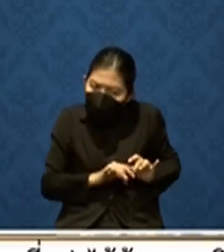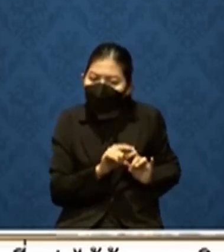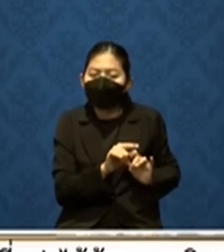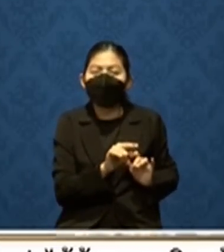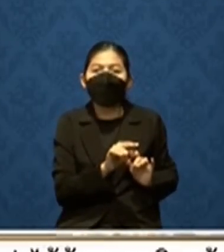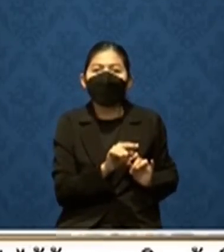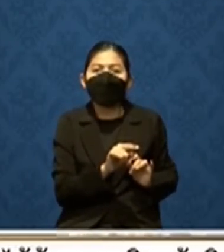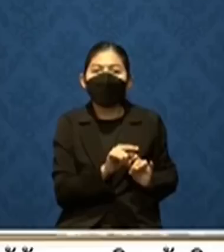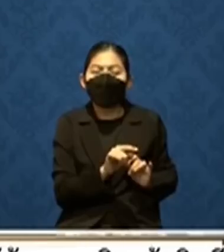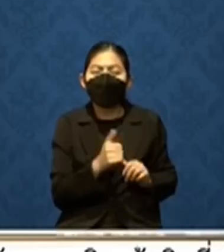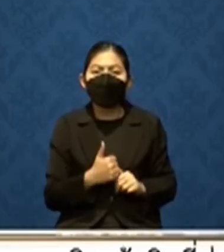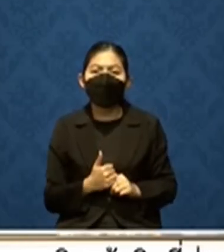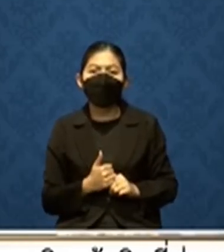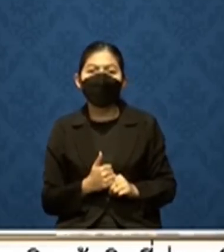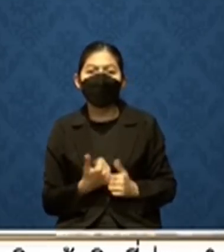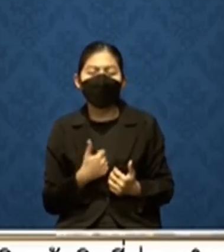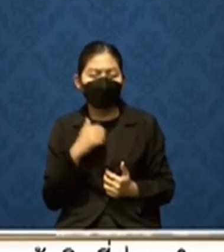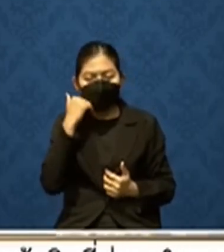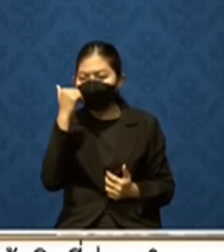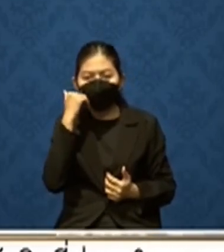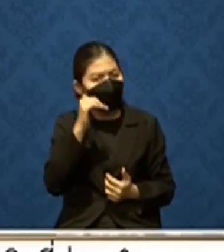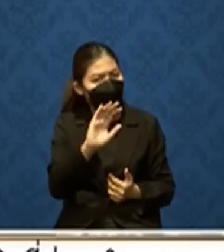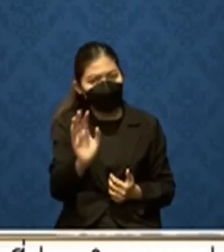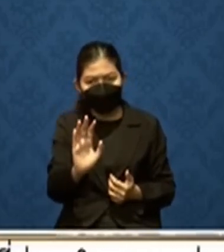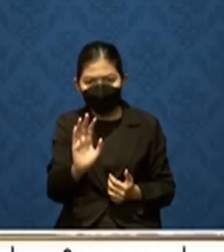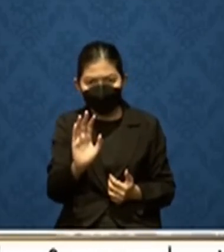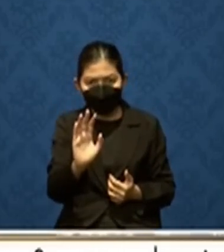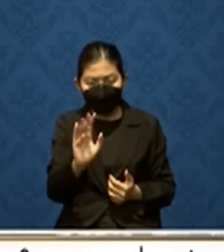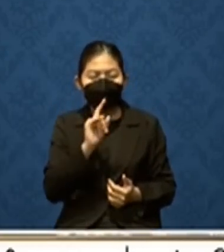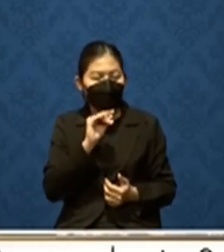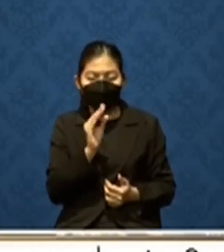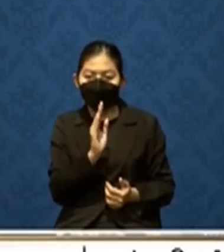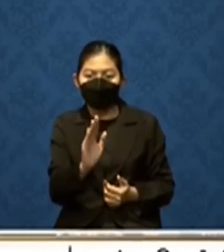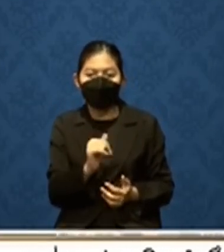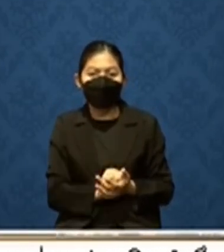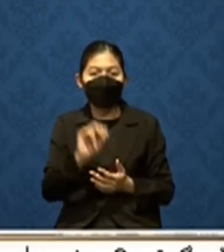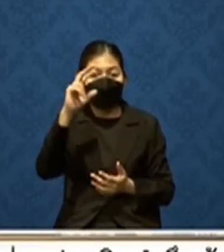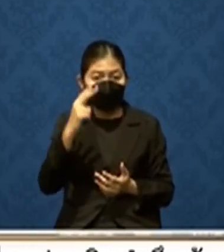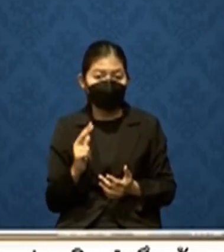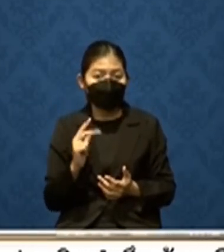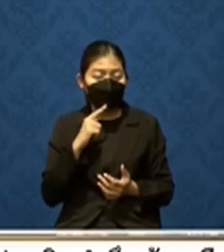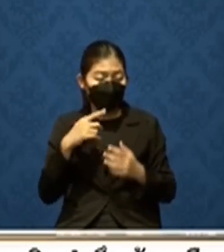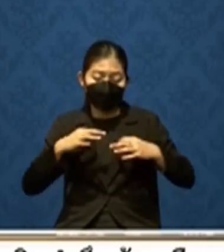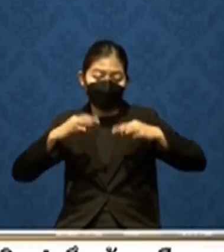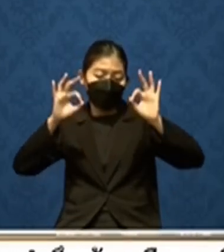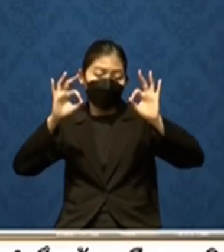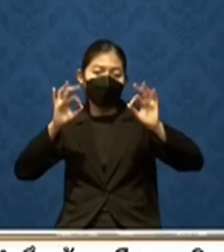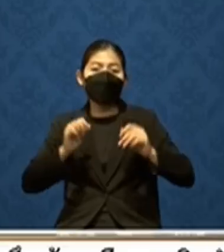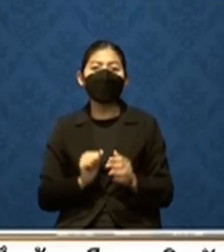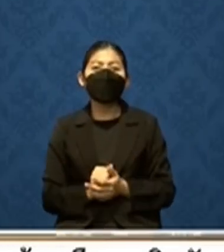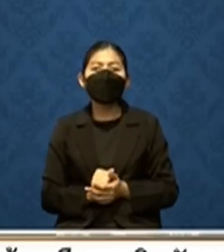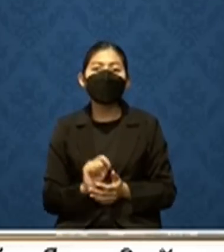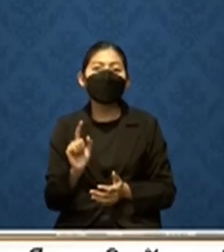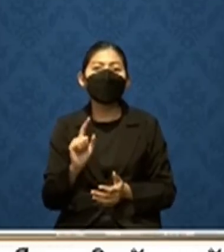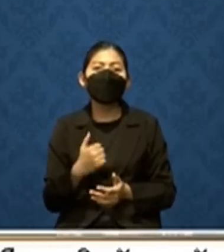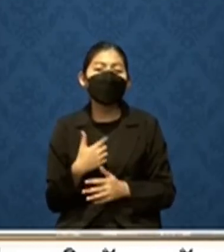พูดกันตรงนี้ครับไม่ต้องอับอายนโยบายกัญชาเสรีของท่านมีเพียงเพื่อ